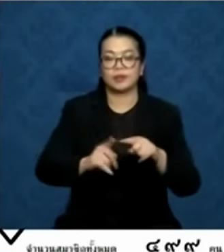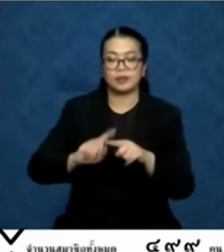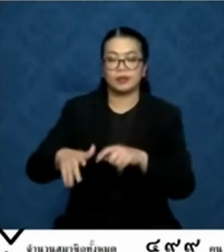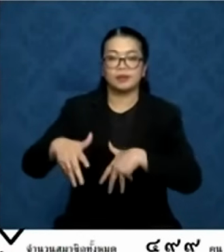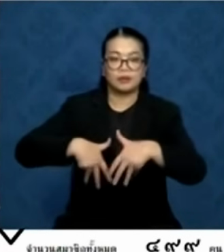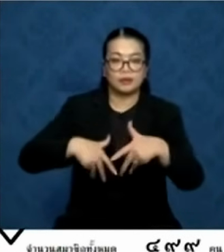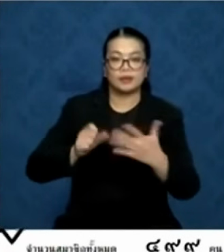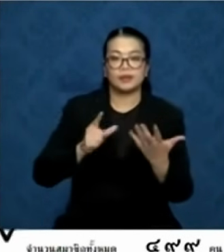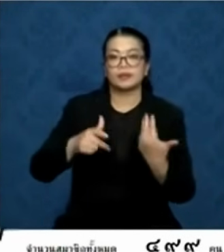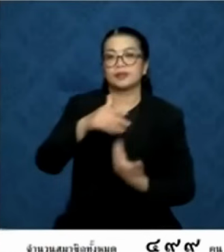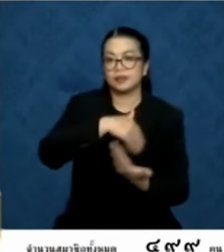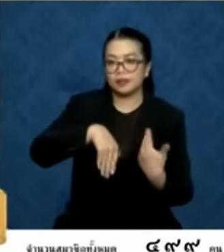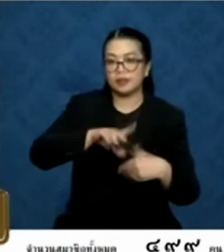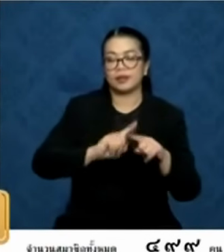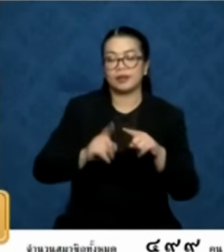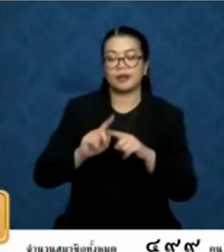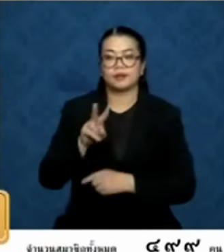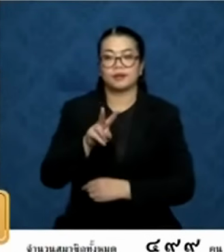ที่เศรษฐกิจ